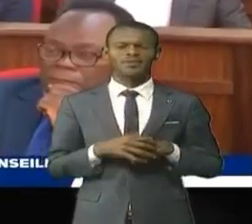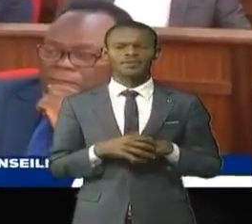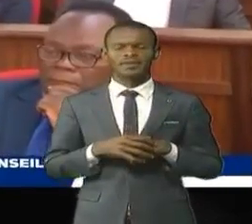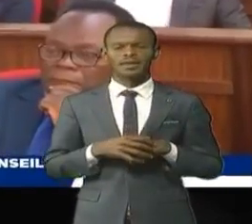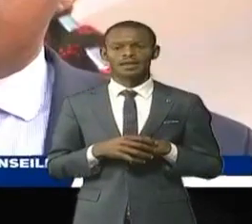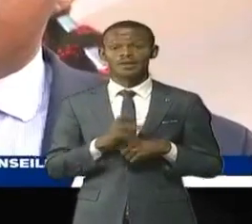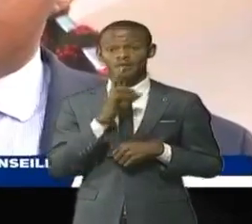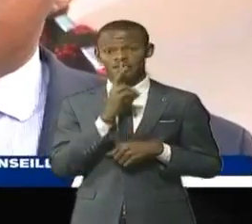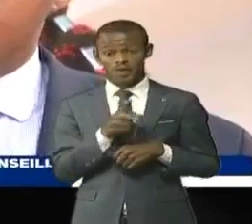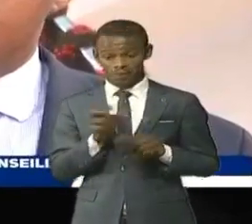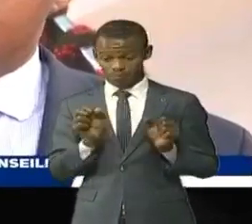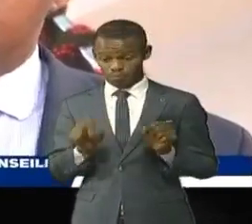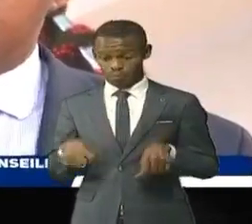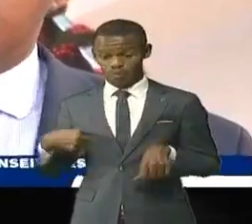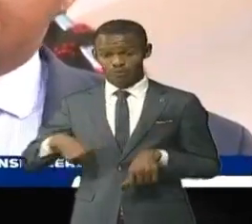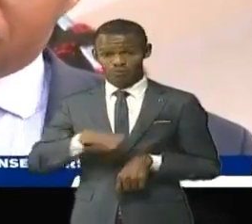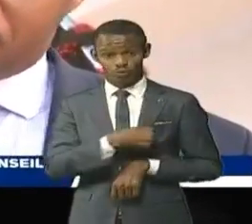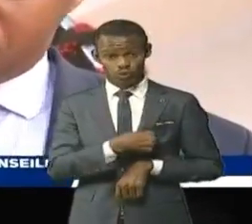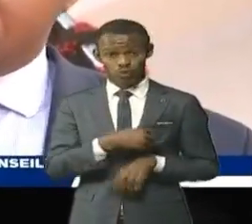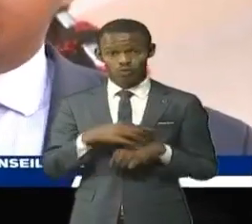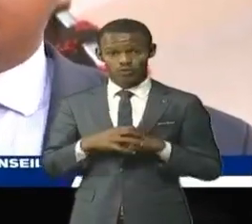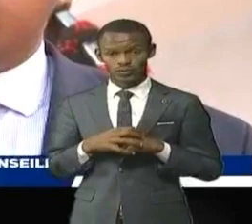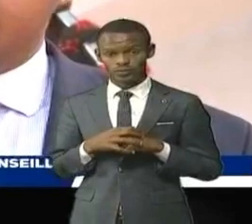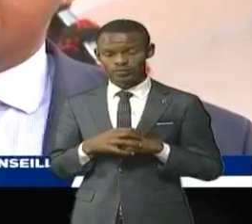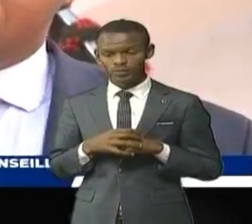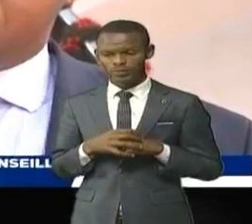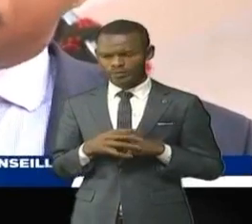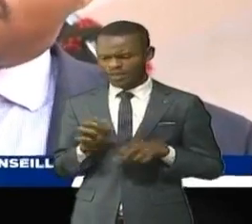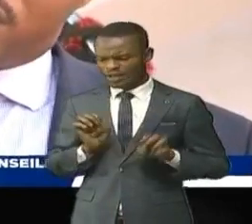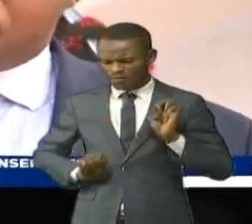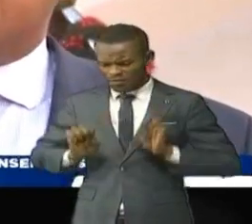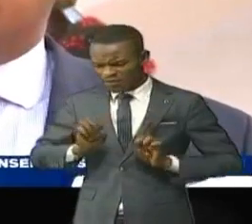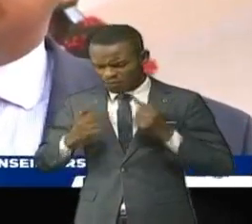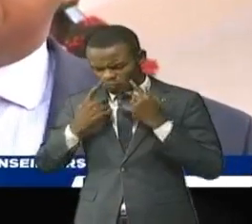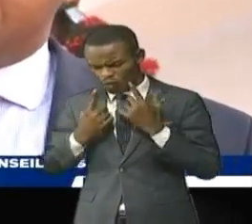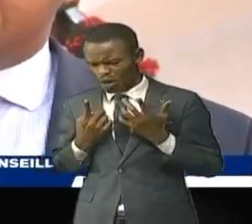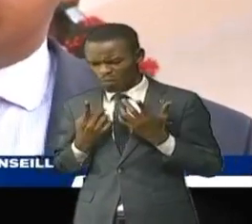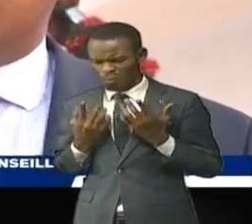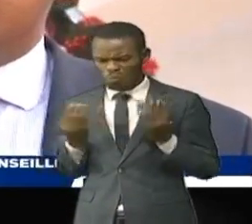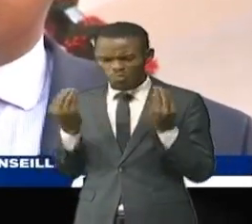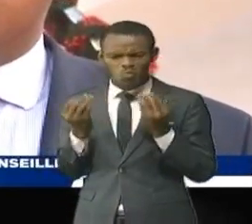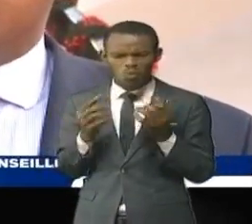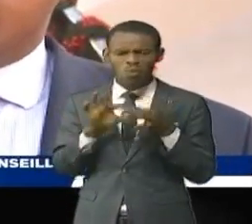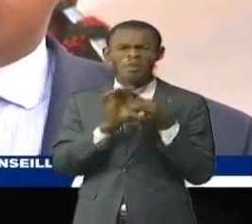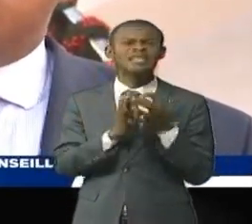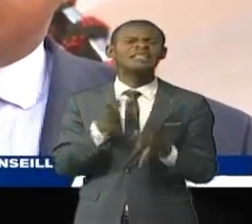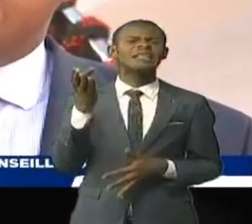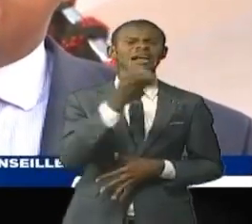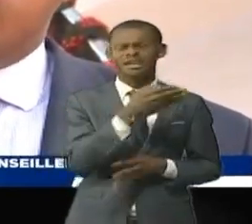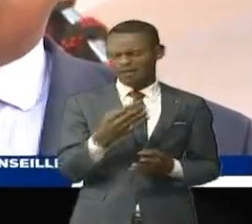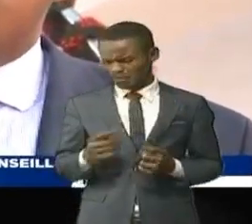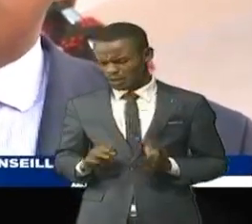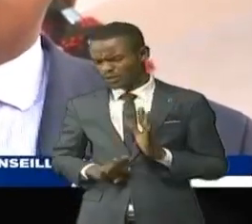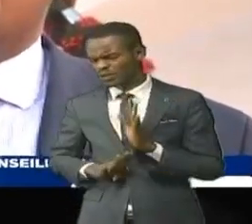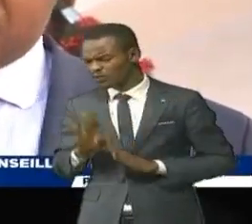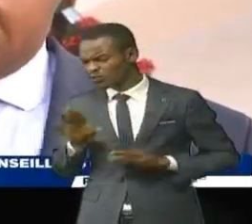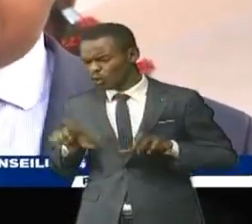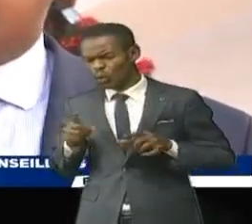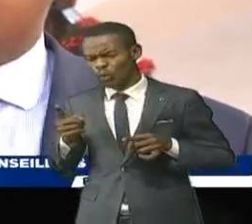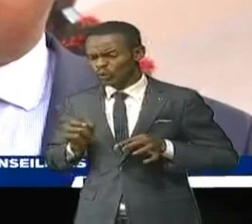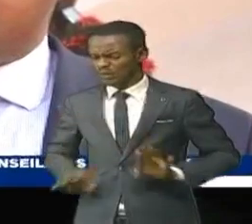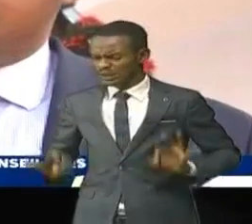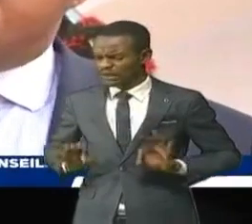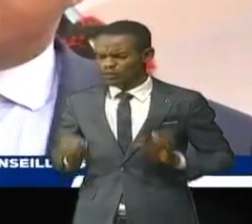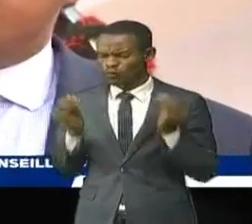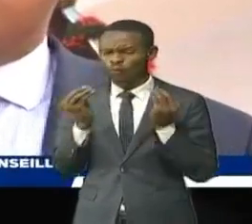faudrait absolument qu'on puisse réévaluer et voir pourquoi ça n'a pas marché avant et qu'est-ce qu'il faudrait qu'on fasse et très